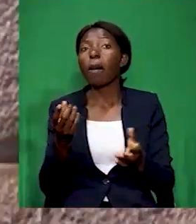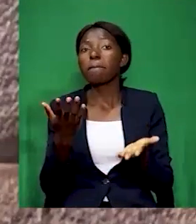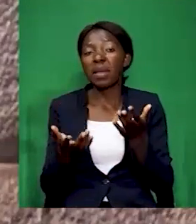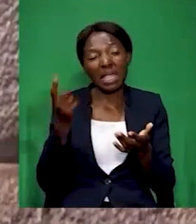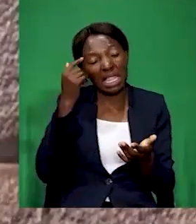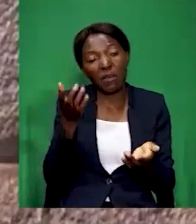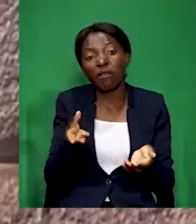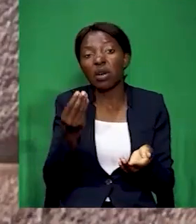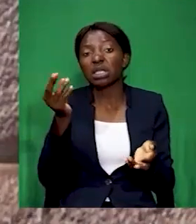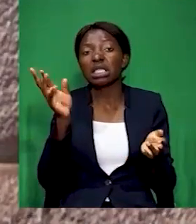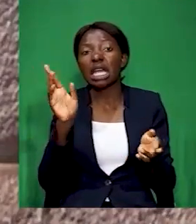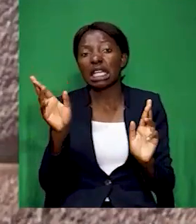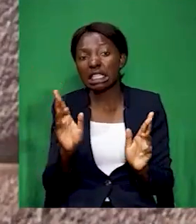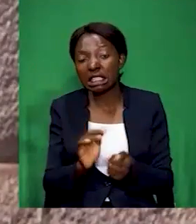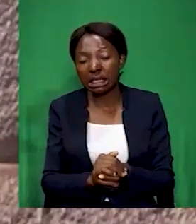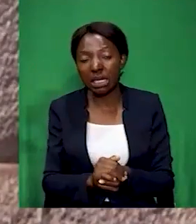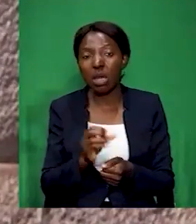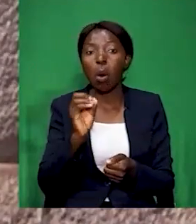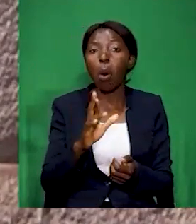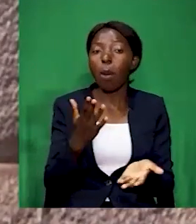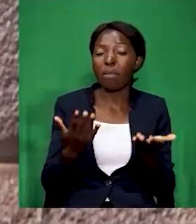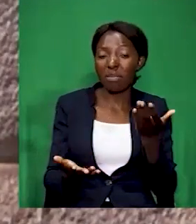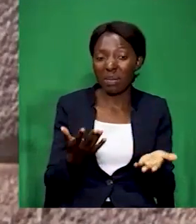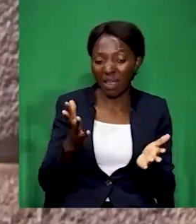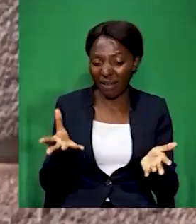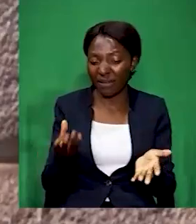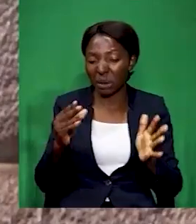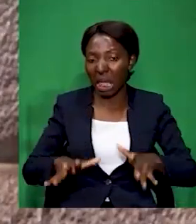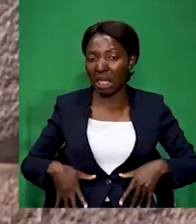mota ndikapukuta netauro ndinowana mota kana kuti waingotsvaga